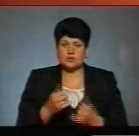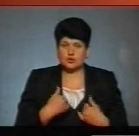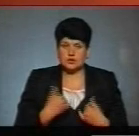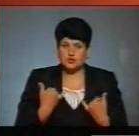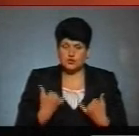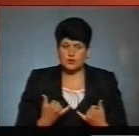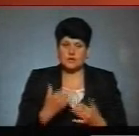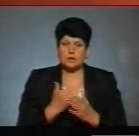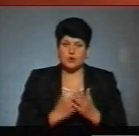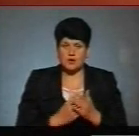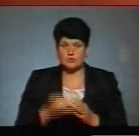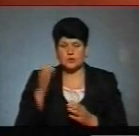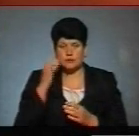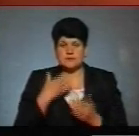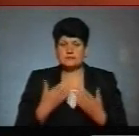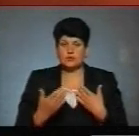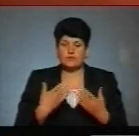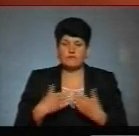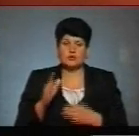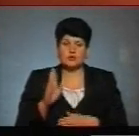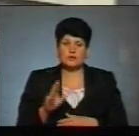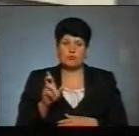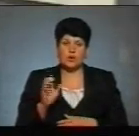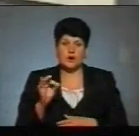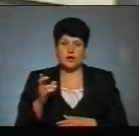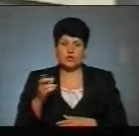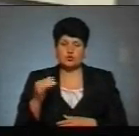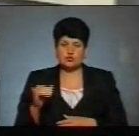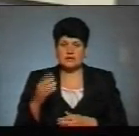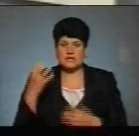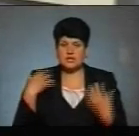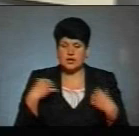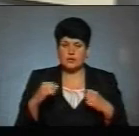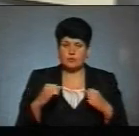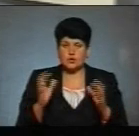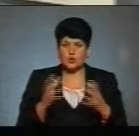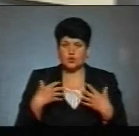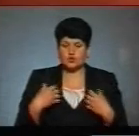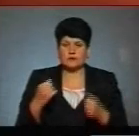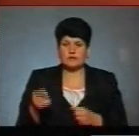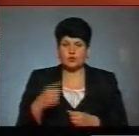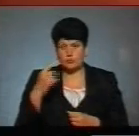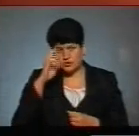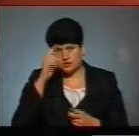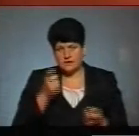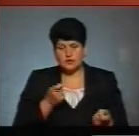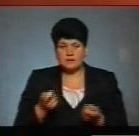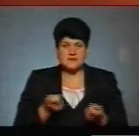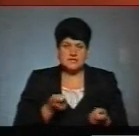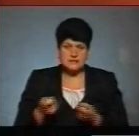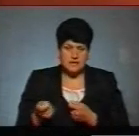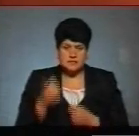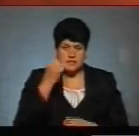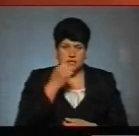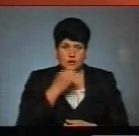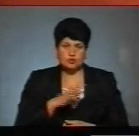на програму. Нагадую, ми спілкувалися із Володимиром Бугайчуком, начальником управління охорони здоров'я Тернопільської облдержадміністрації.